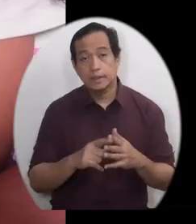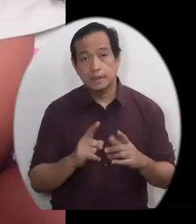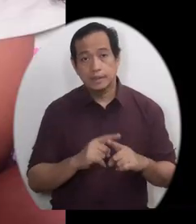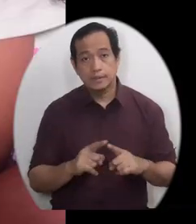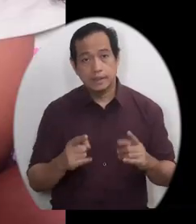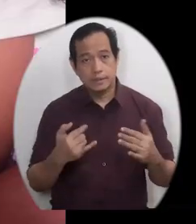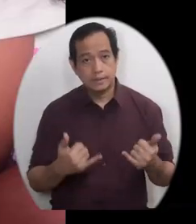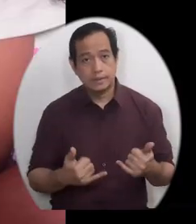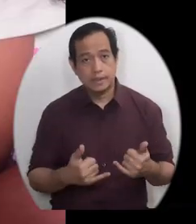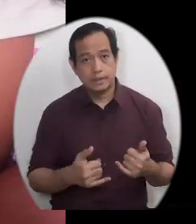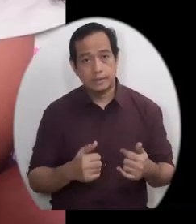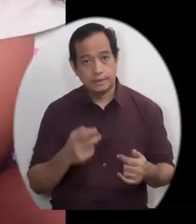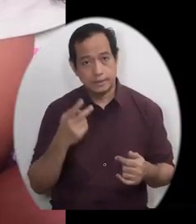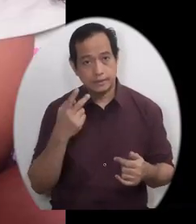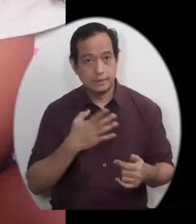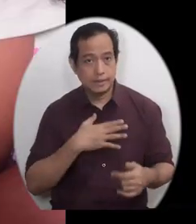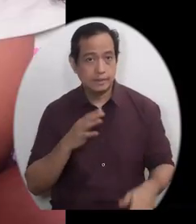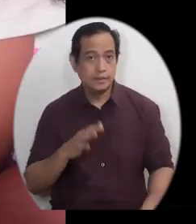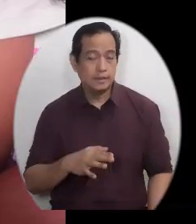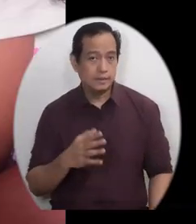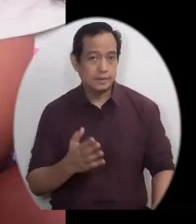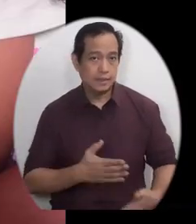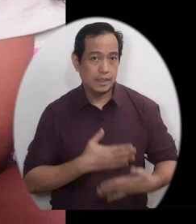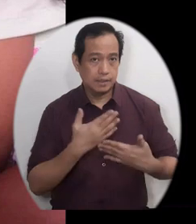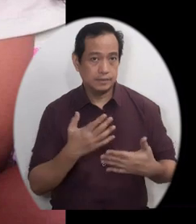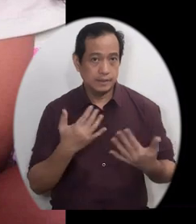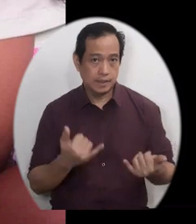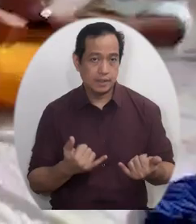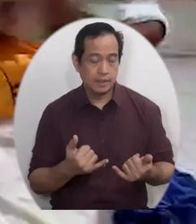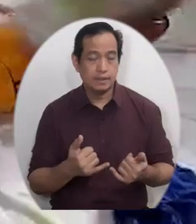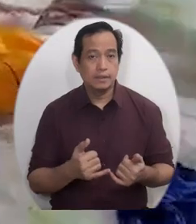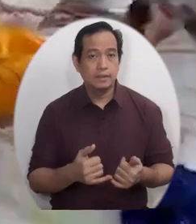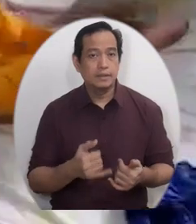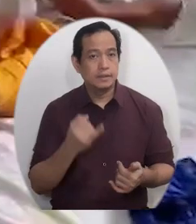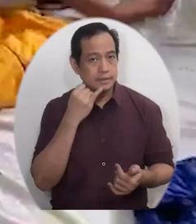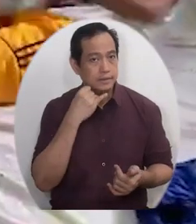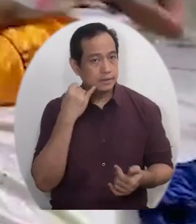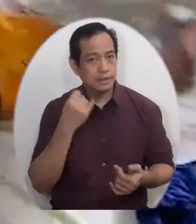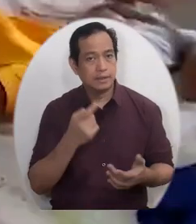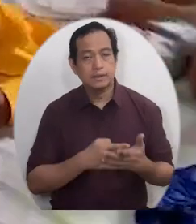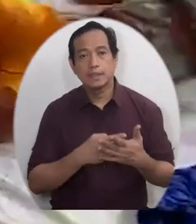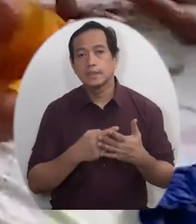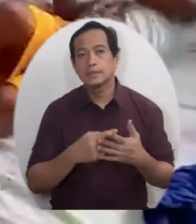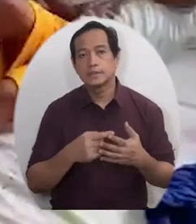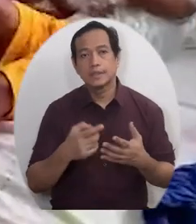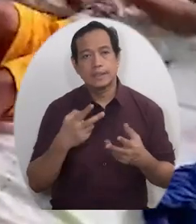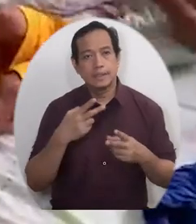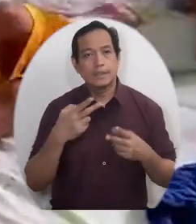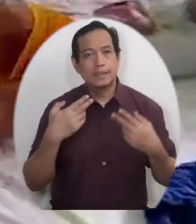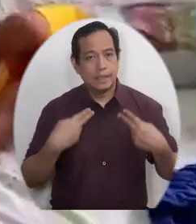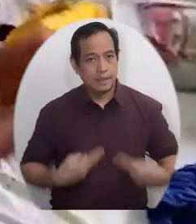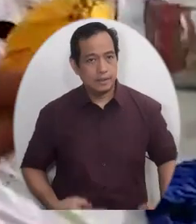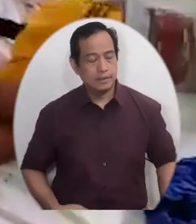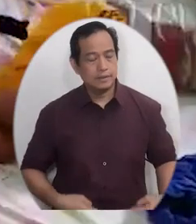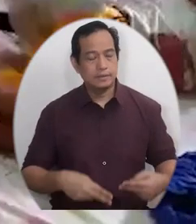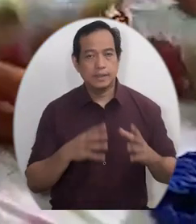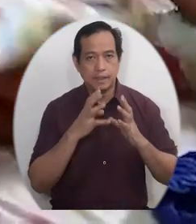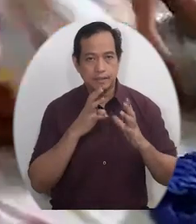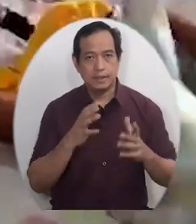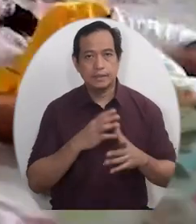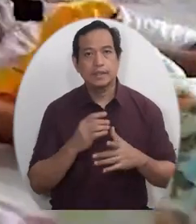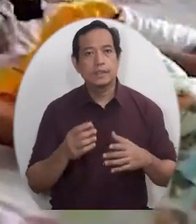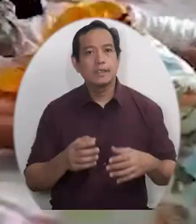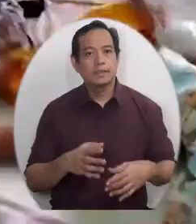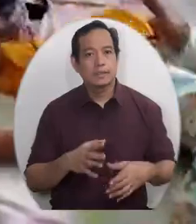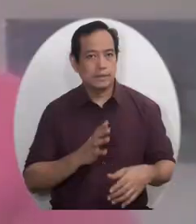ngayon, okay siya. Si Jillian po ay malusog po ngayon, mataba, at saka po ano na siya, talaga pong magaling